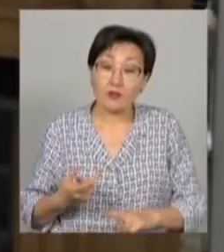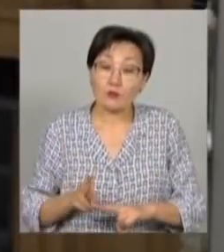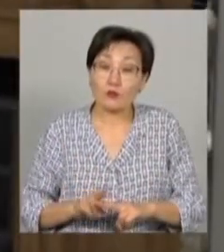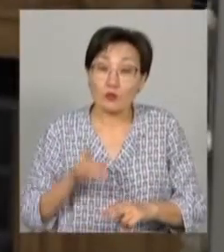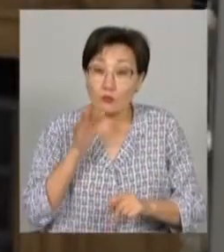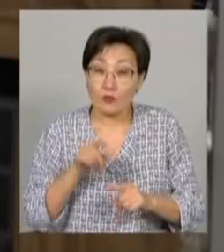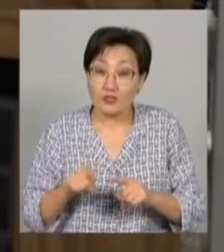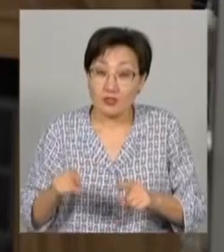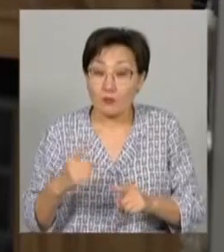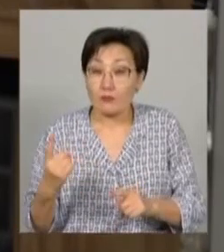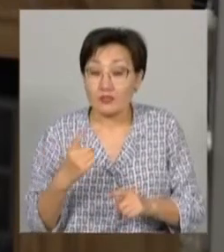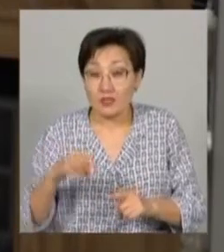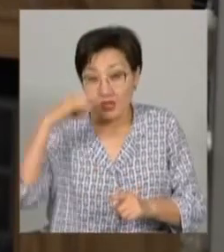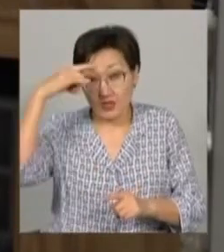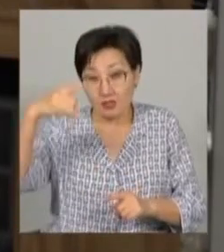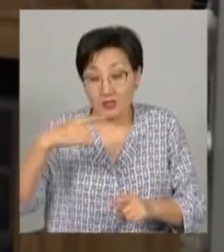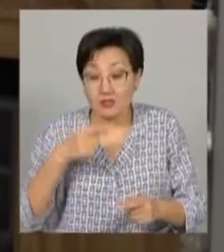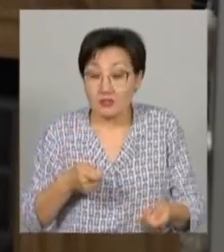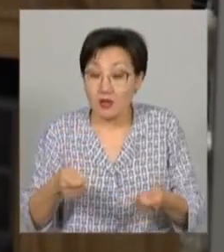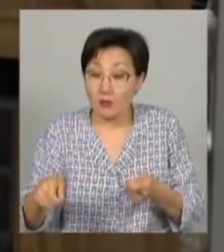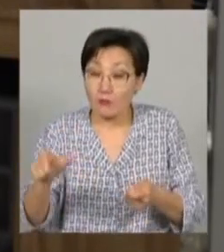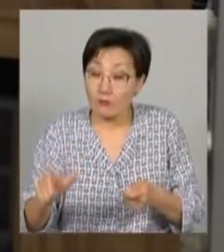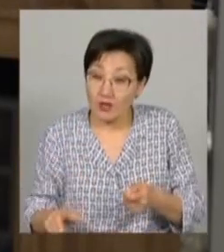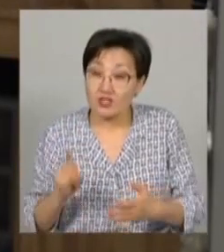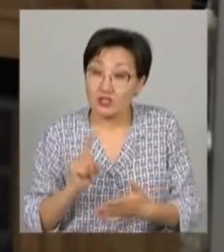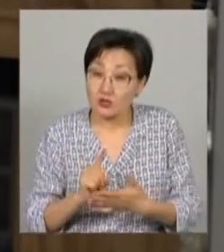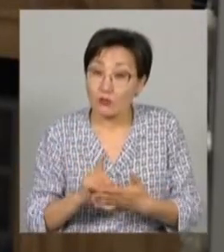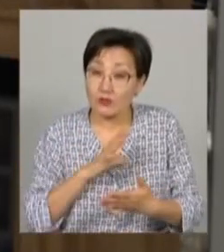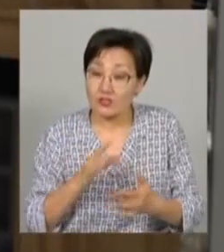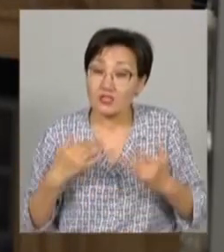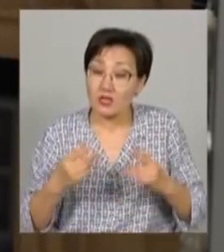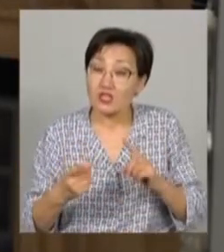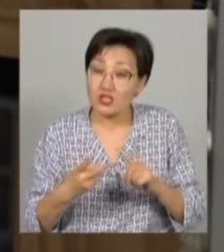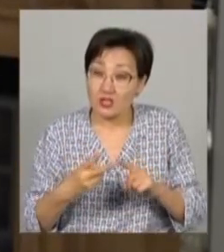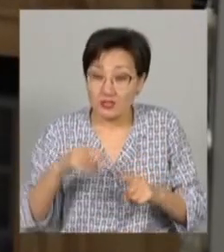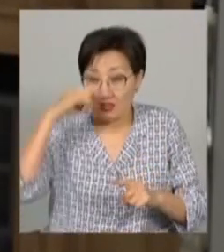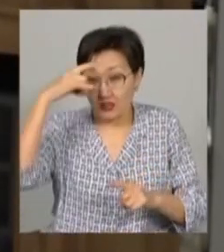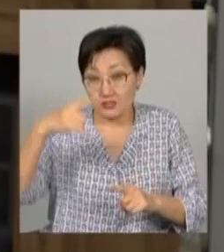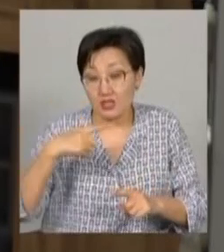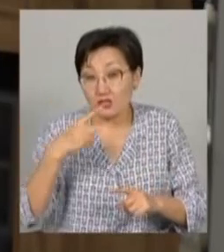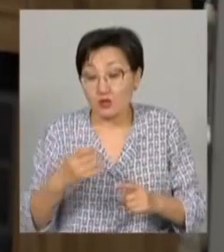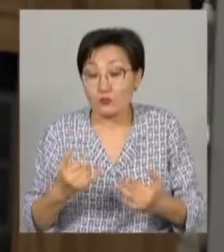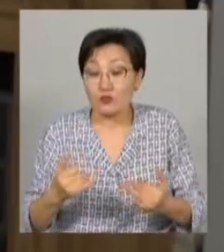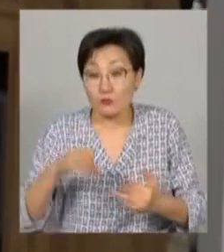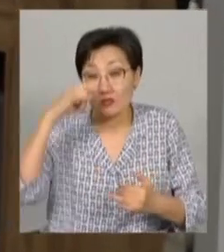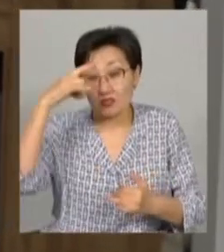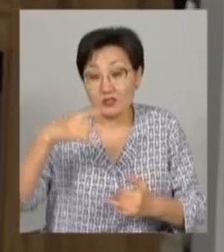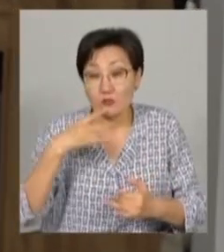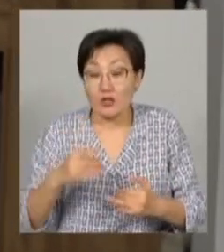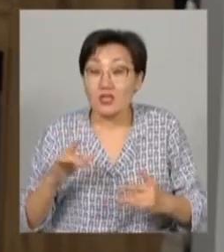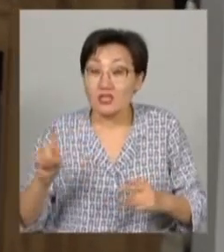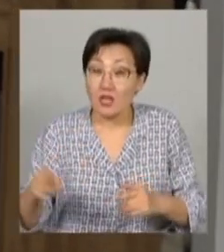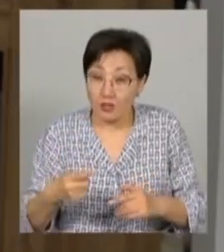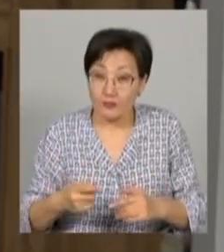мысалы бірінші қазақ басшы деген талап болды, екінші қазақтың тілі. Өзіміздің мемлекеттік тілім үшін. Мен өзім мемлекеттік тілді талап етем